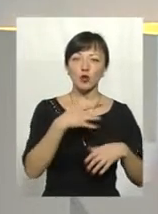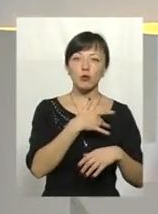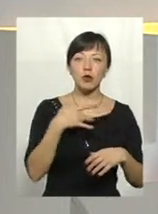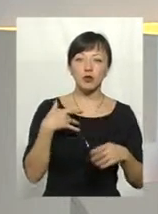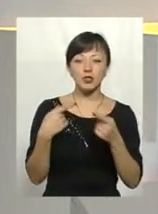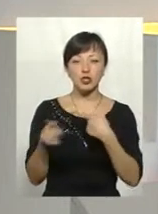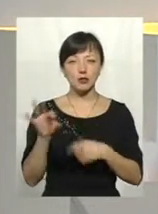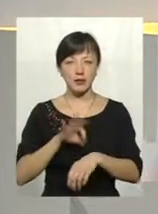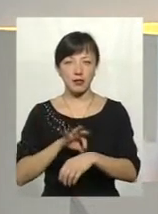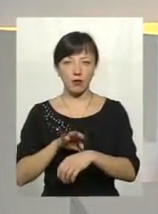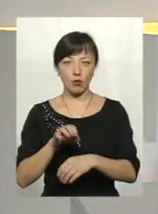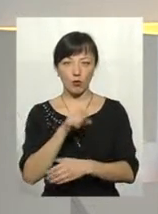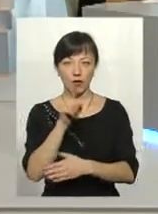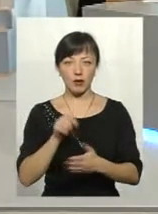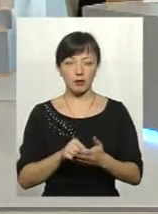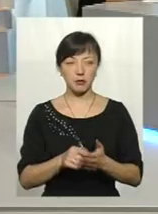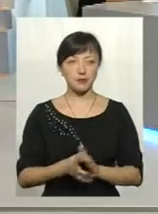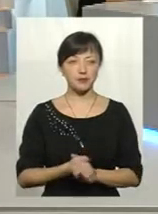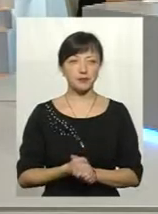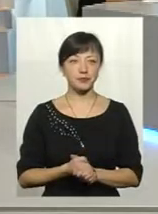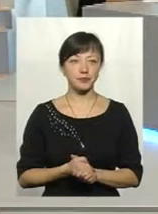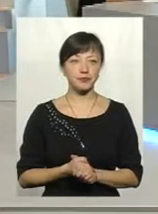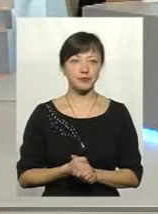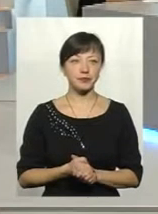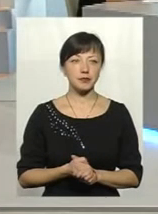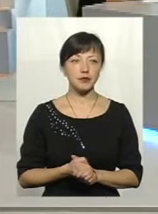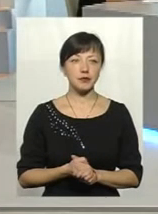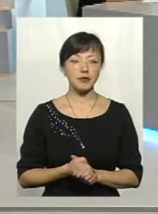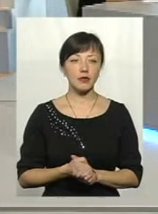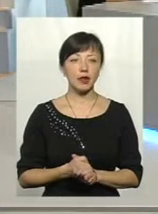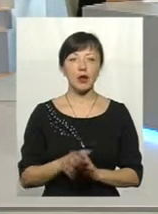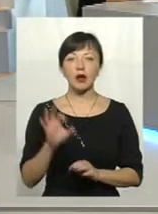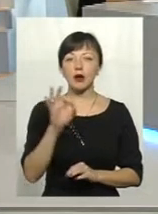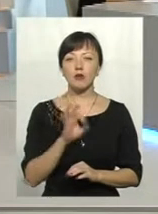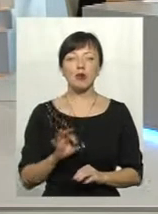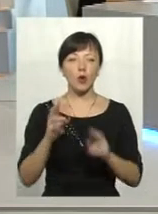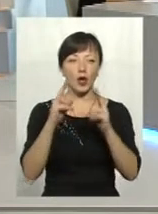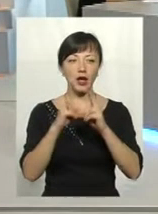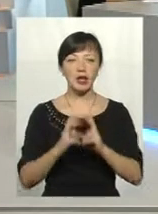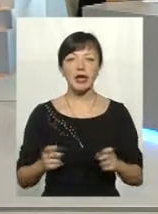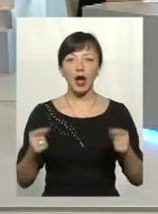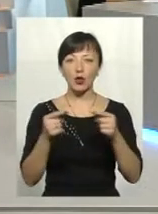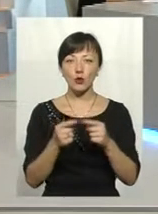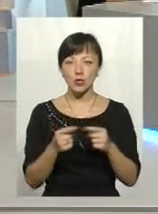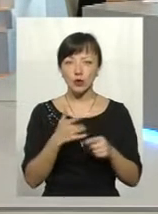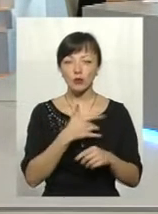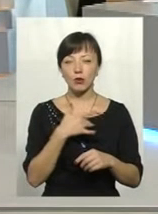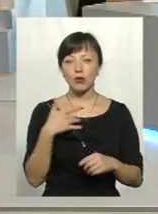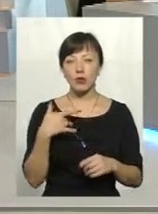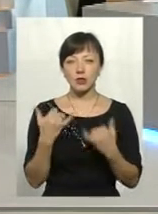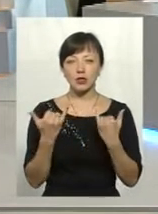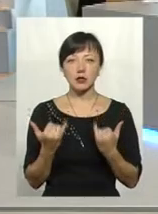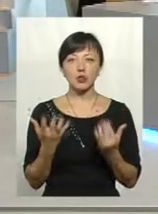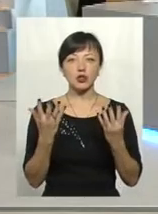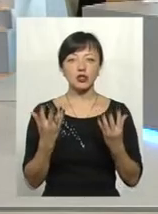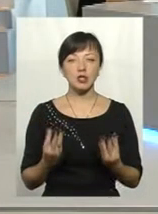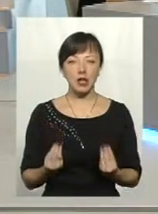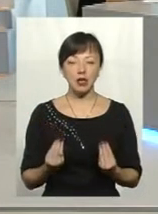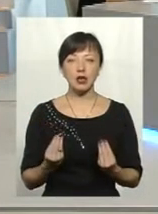якимось захворюванням? Ну, що стосується діагностики туберкульозу, то на сьогоднішній день